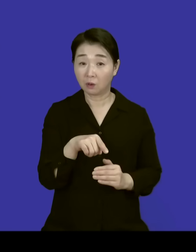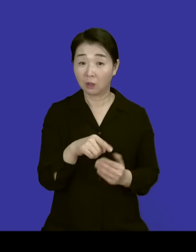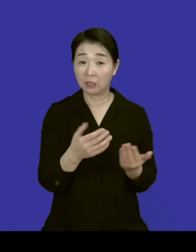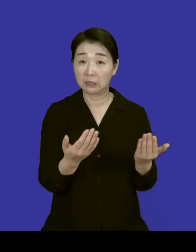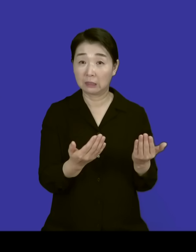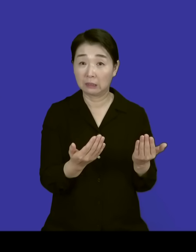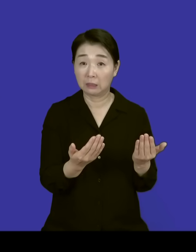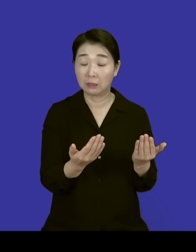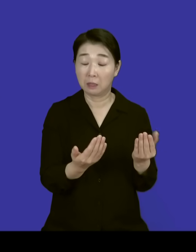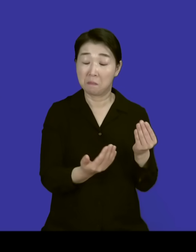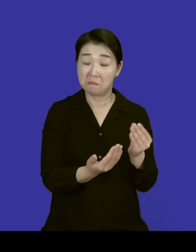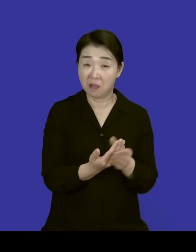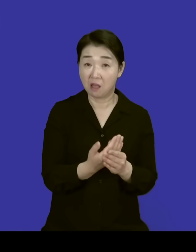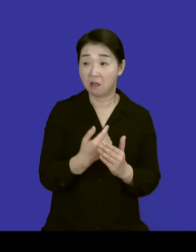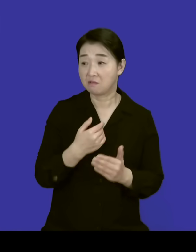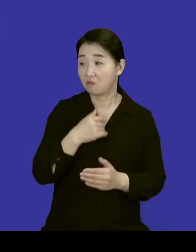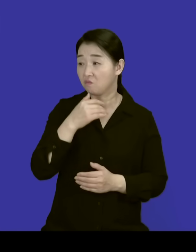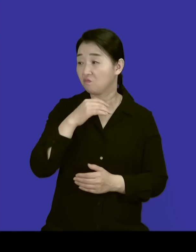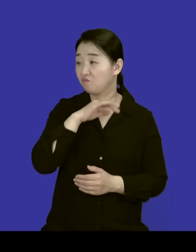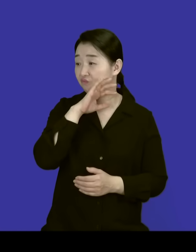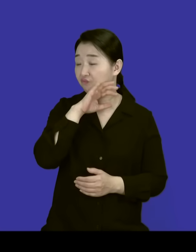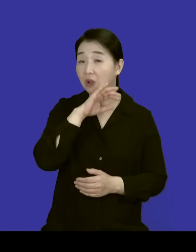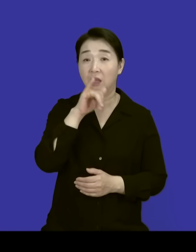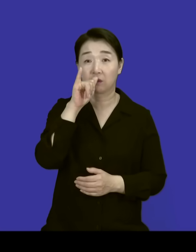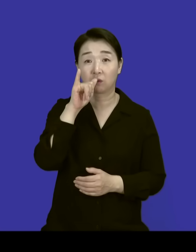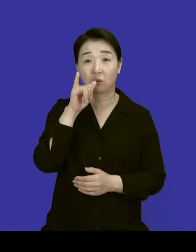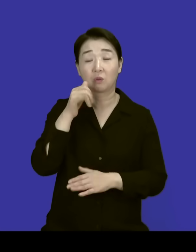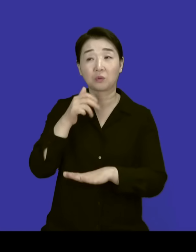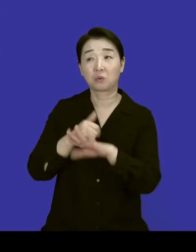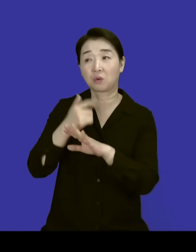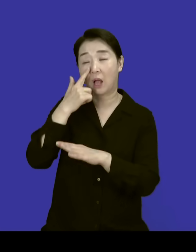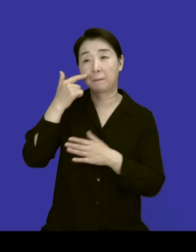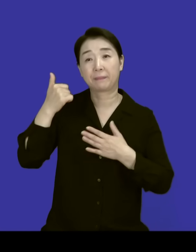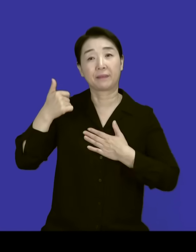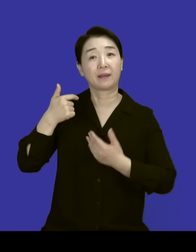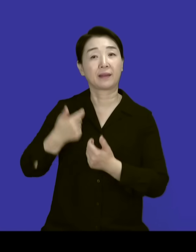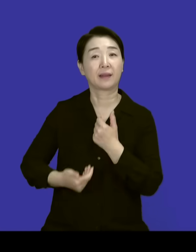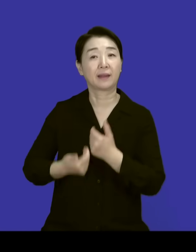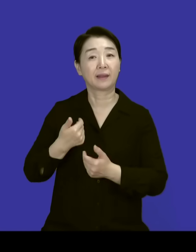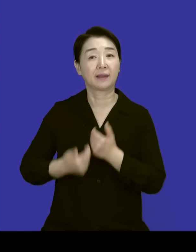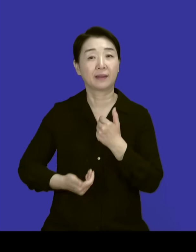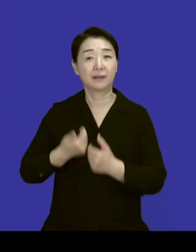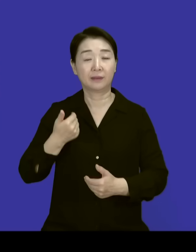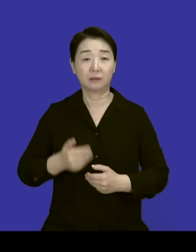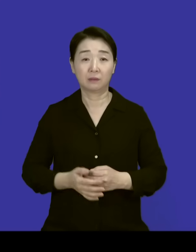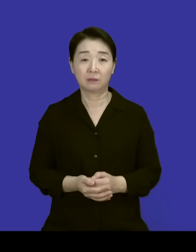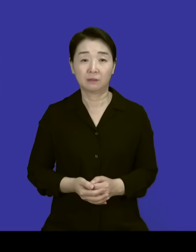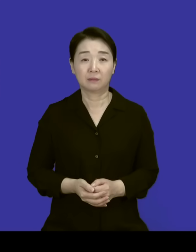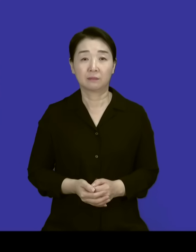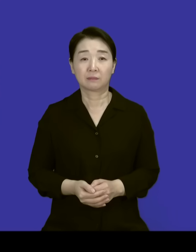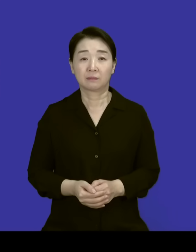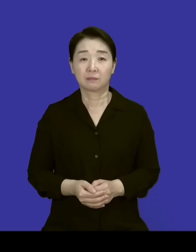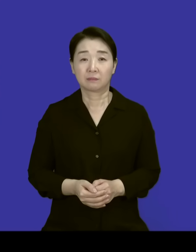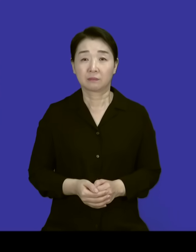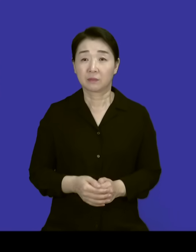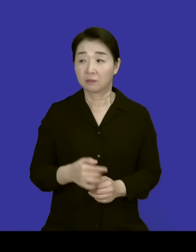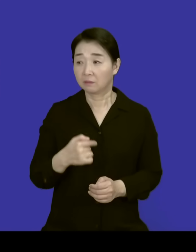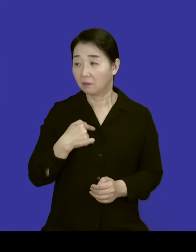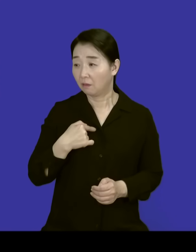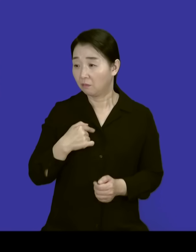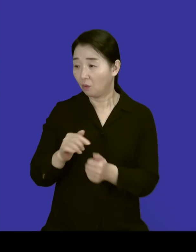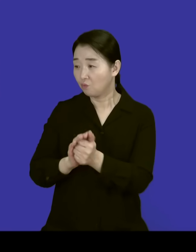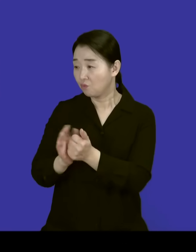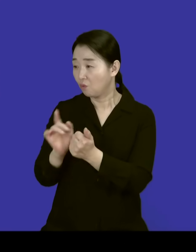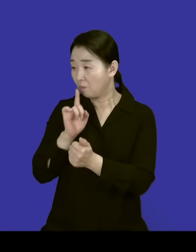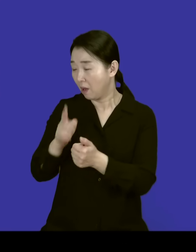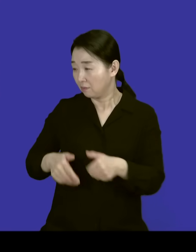저도 불만이 생기는 거죠. 예. 그러다 보니까 아버지하고 갈등이 좀 생기고 예. 왜 나한테는 이렇게 따뜻한 말도 없고